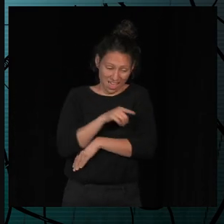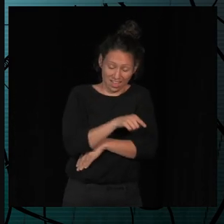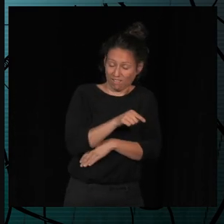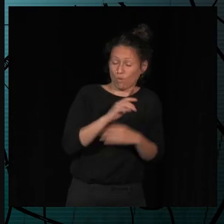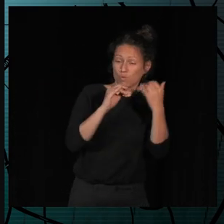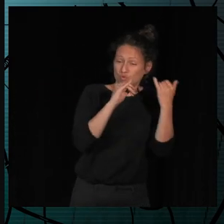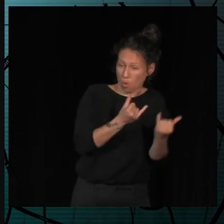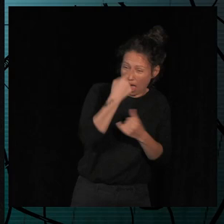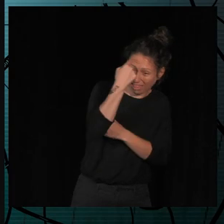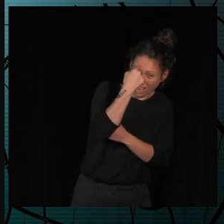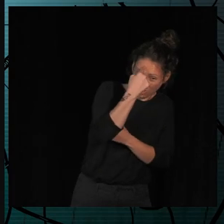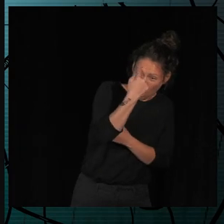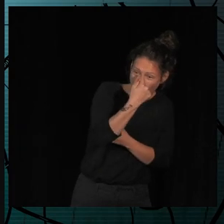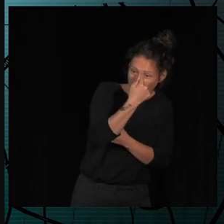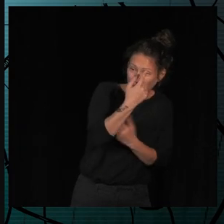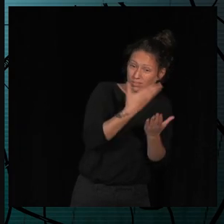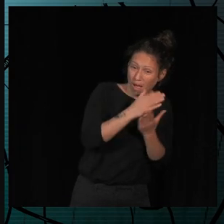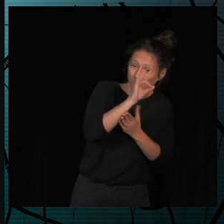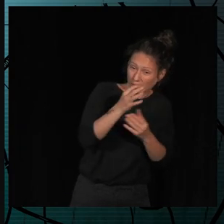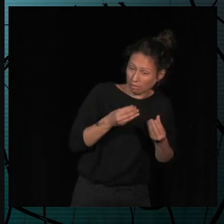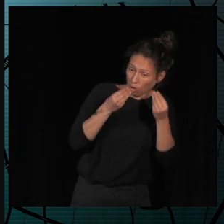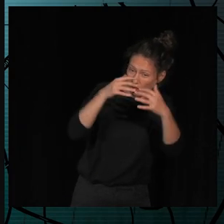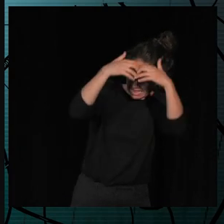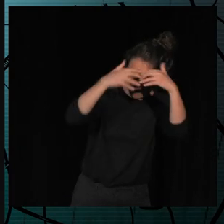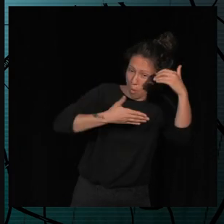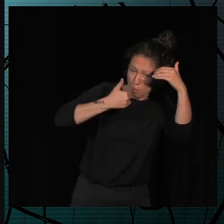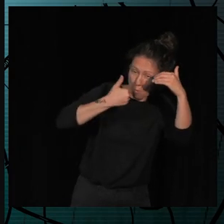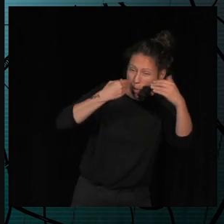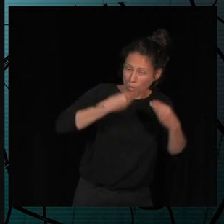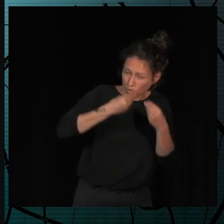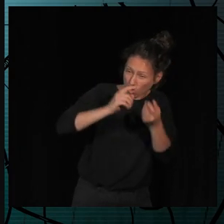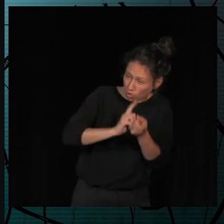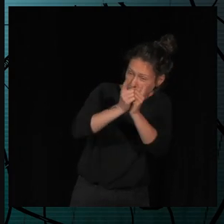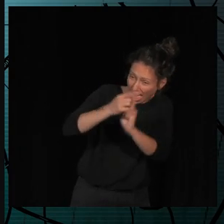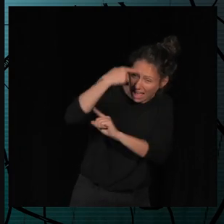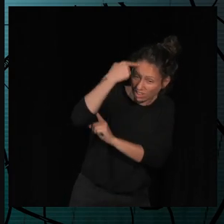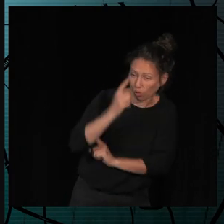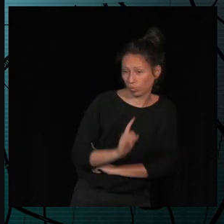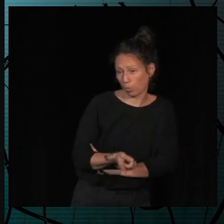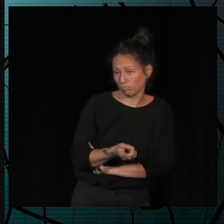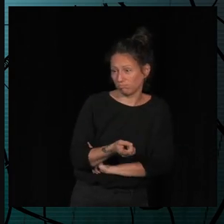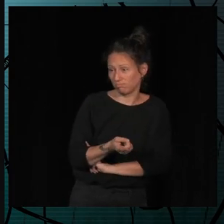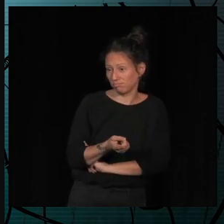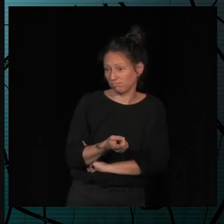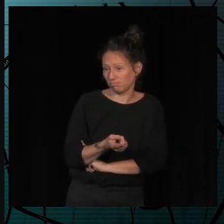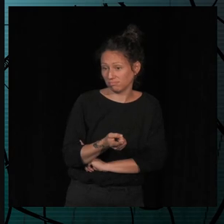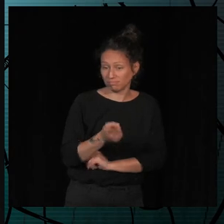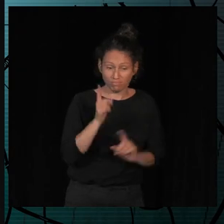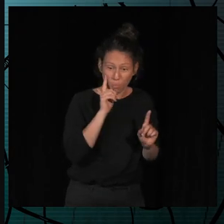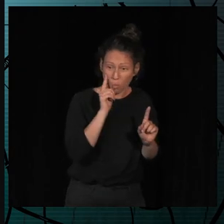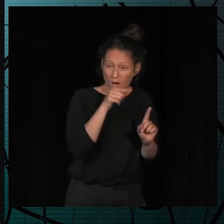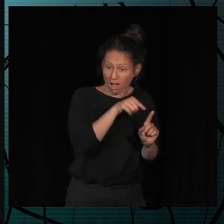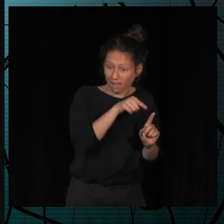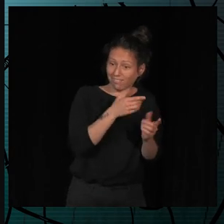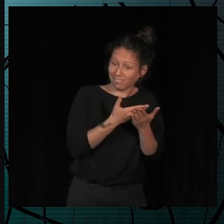ce que ça veut dire donc mais si nous on va prendre des fonctions de mémoire de capacité d'attention et on va arriver jusqu'à la réussite